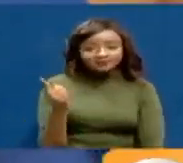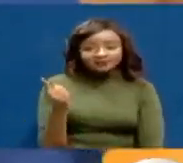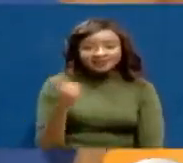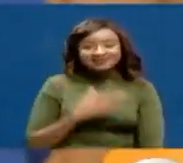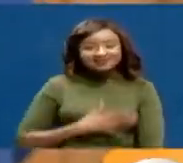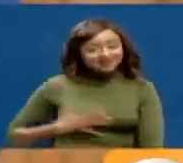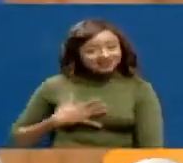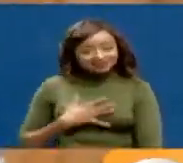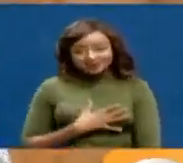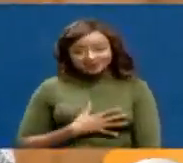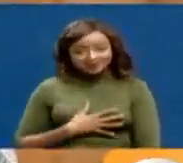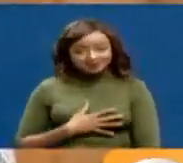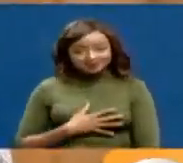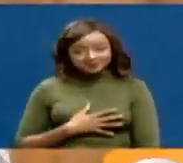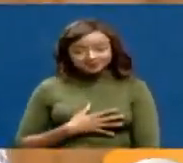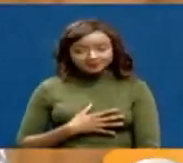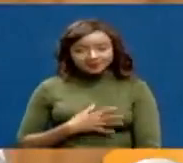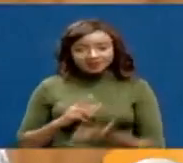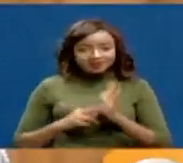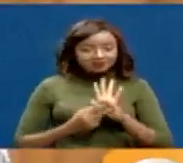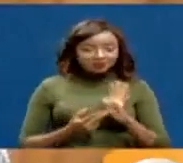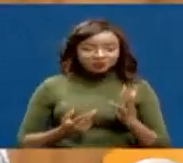tusiwe ni sisi ambao